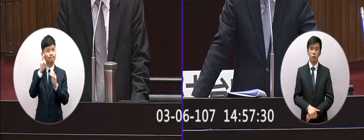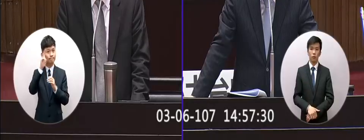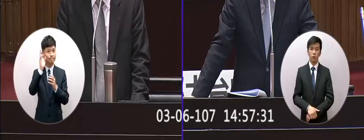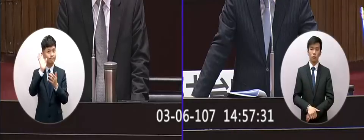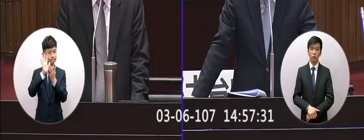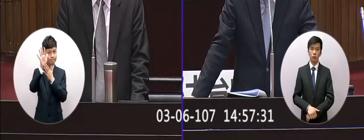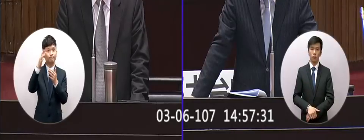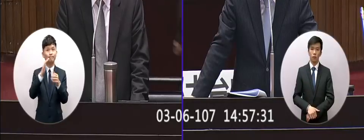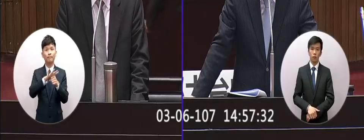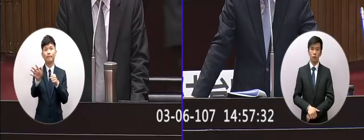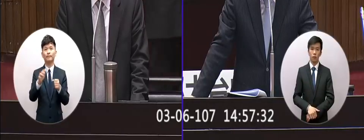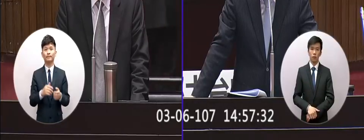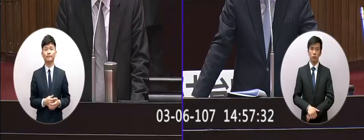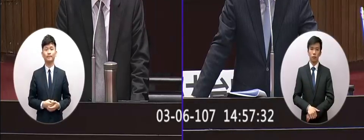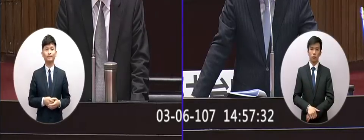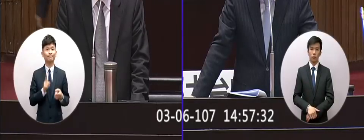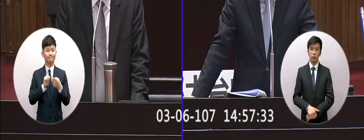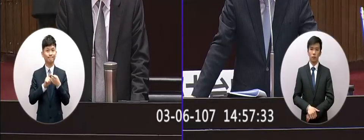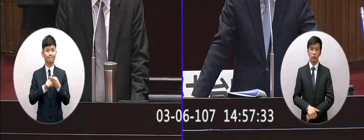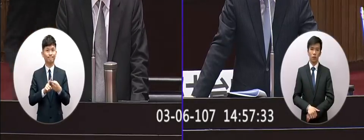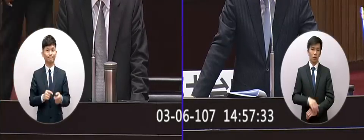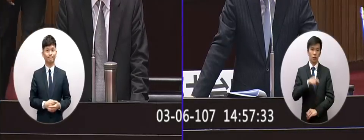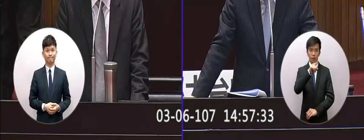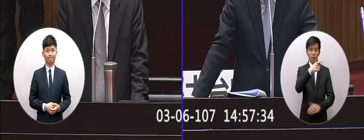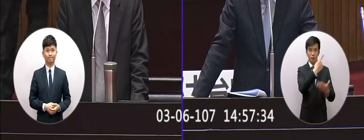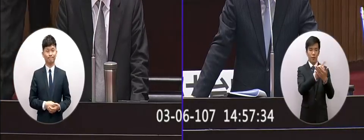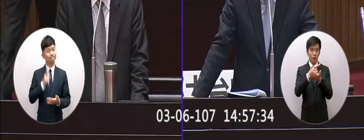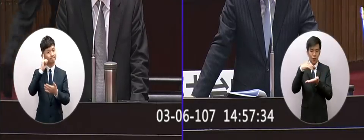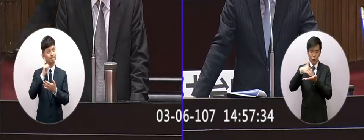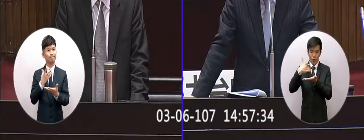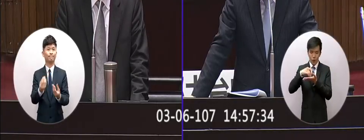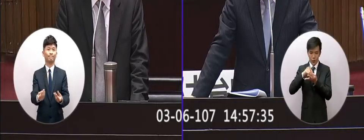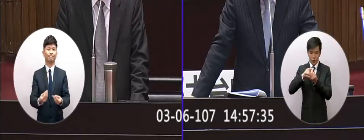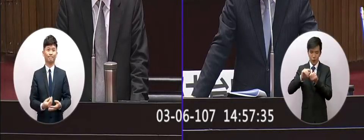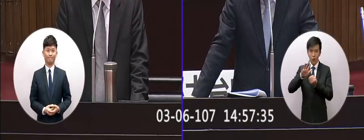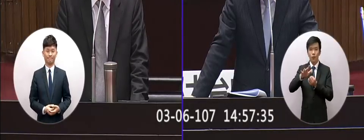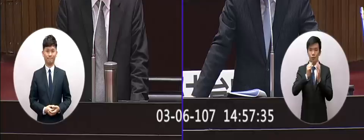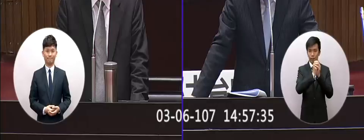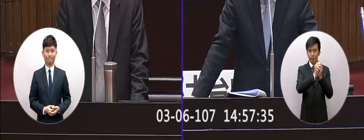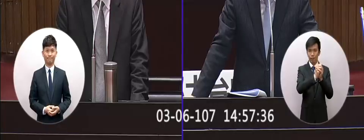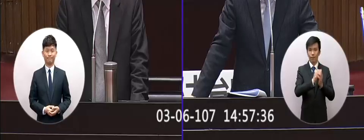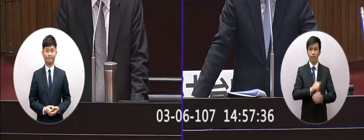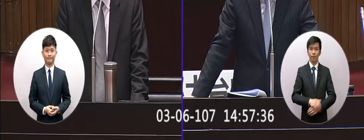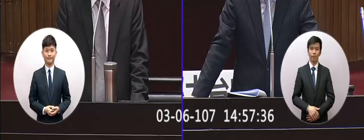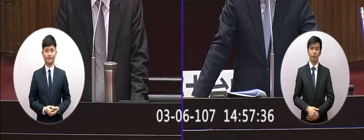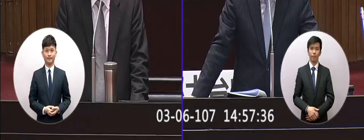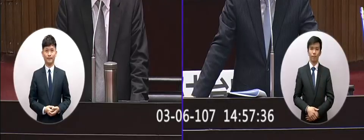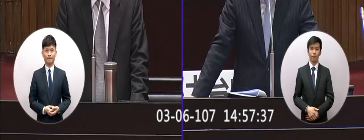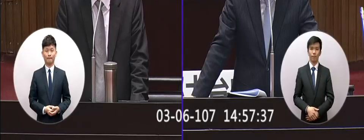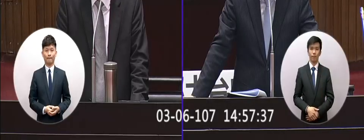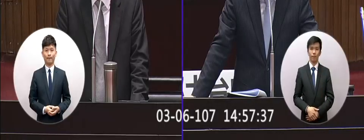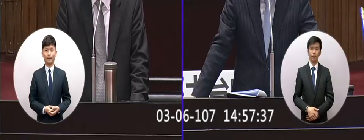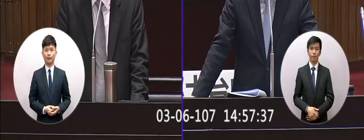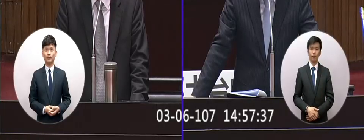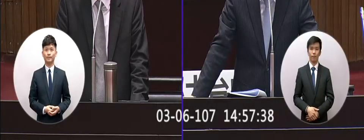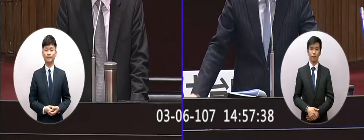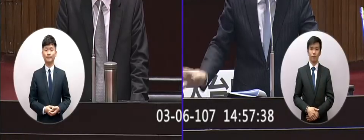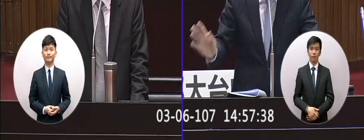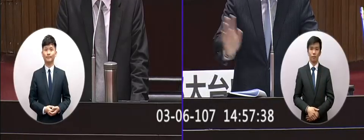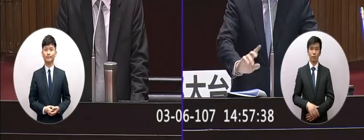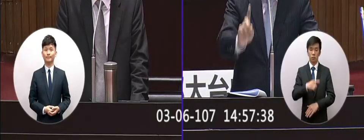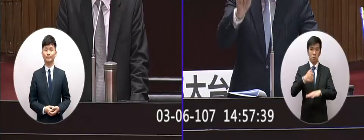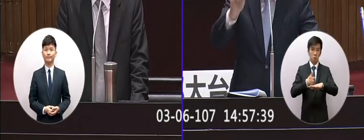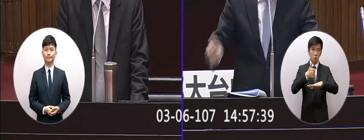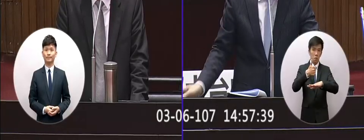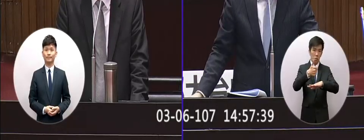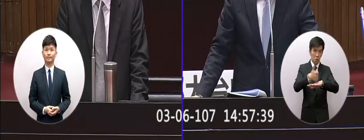啊， 在两天哦。 是。 哇，你每天都有计算哦。 没有。啊， 恭喜你。那你在就任之前